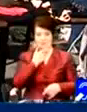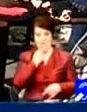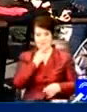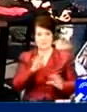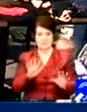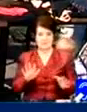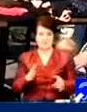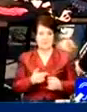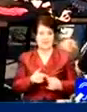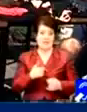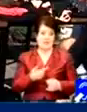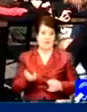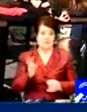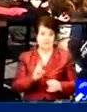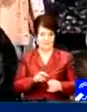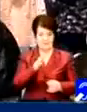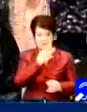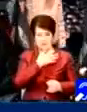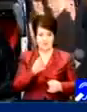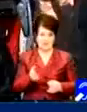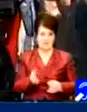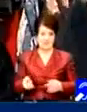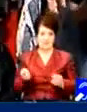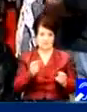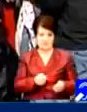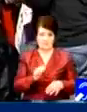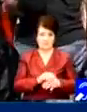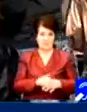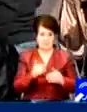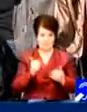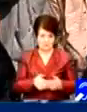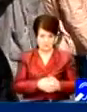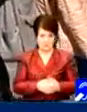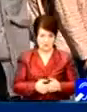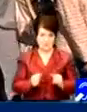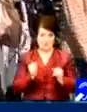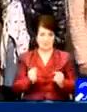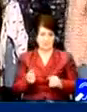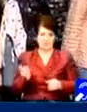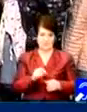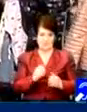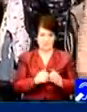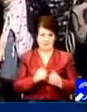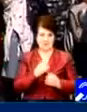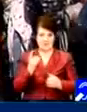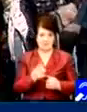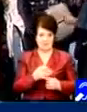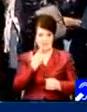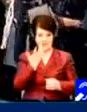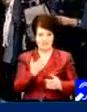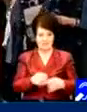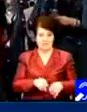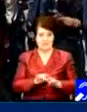Am venit pentru ca să-mi reînnoiesc un pic garderoba, dar și să fac o faptă bună. Mă strădui să vin de fiecare dată când este un